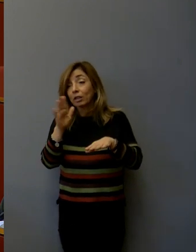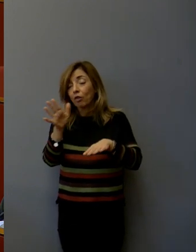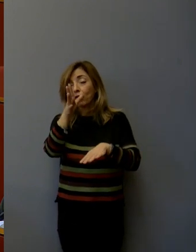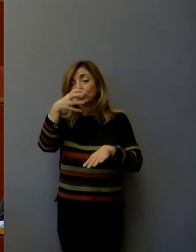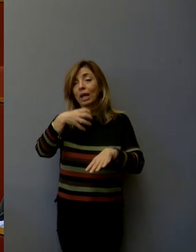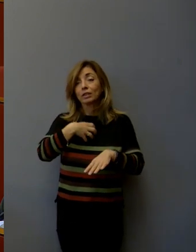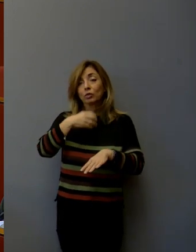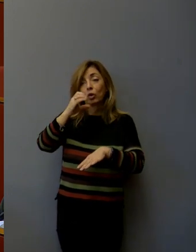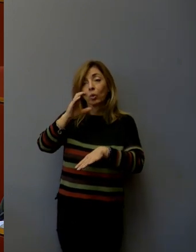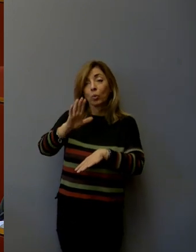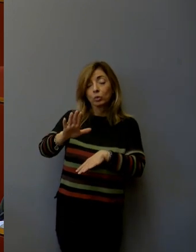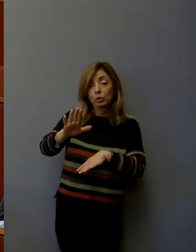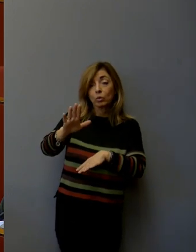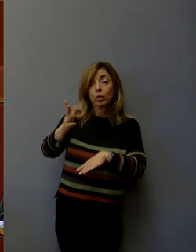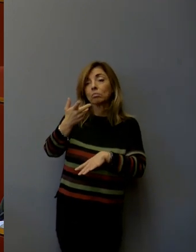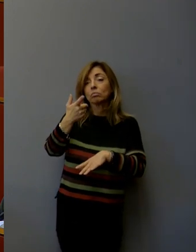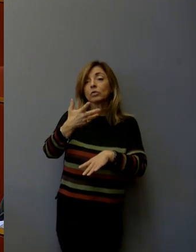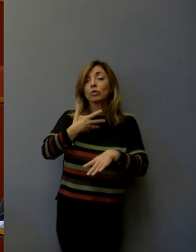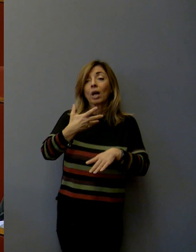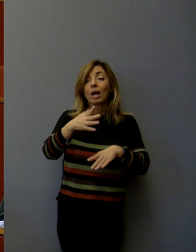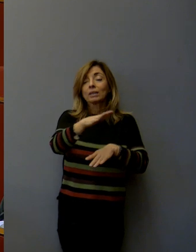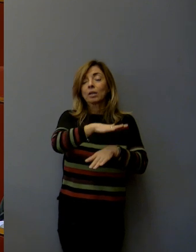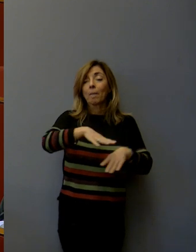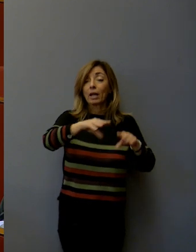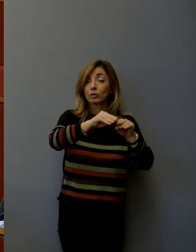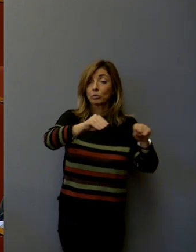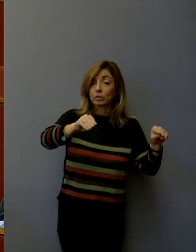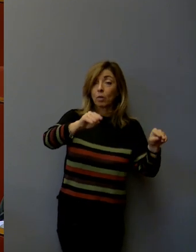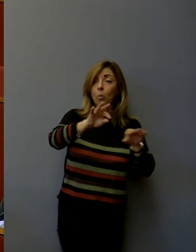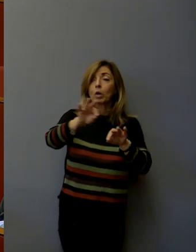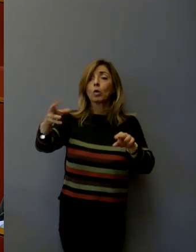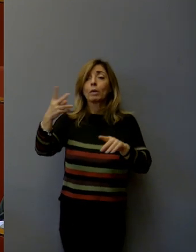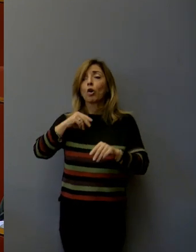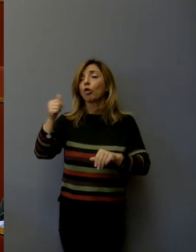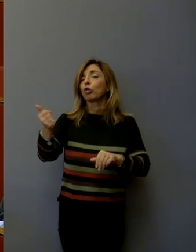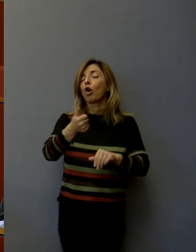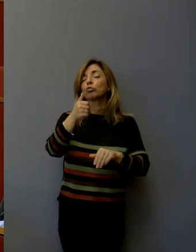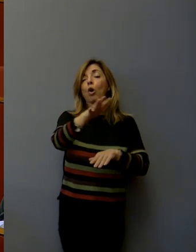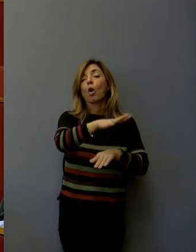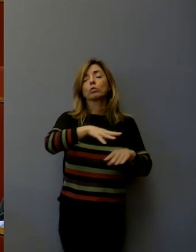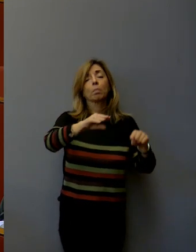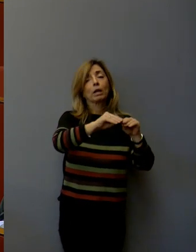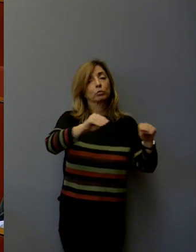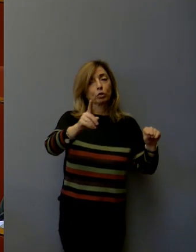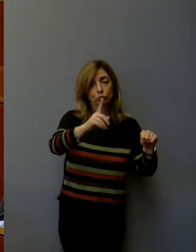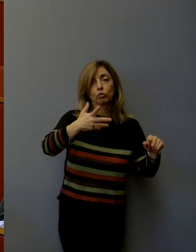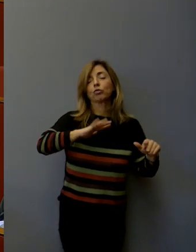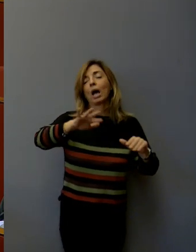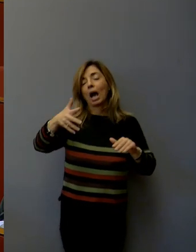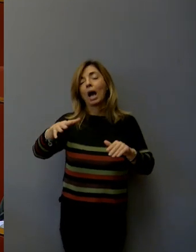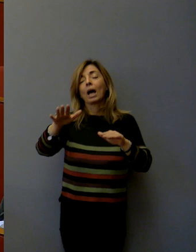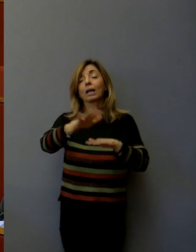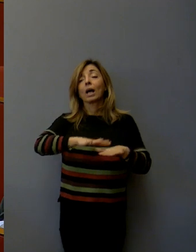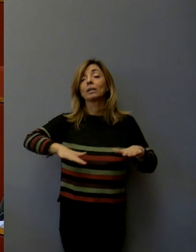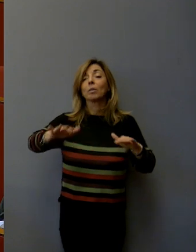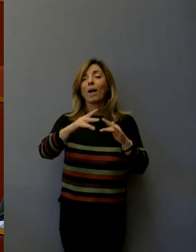espositivo alcuni altri mi hanno detto Ma no non ci sarà solo uno spazio espositivo spazio associativi mi fa piacere spazio espositivi gratis